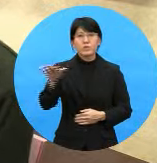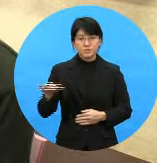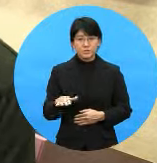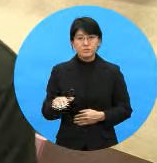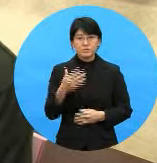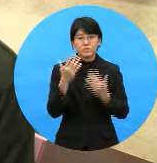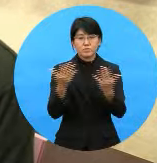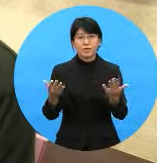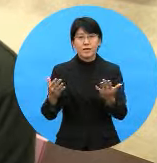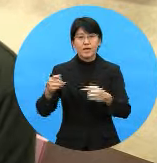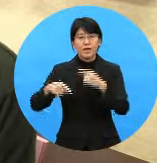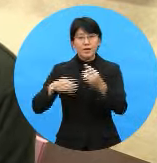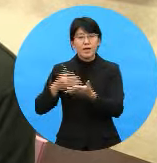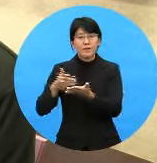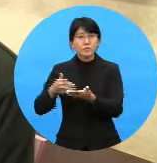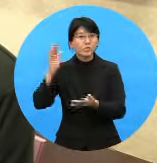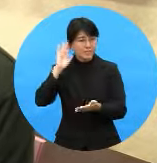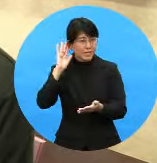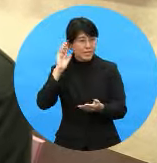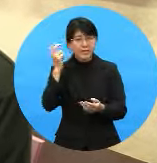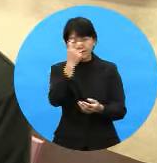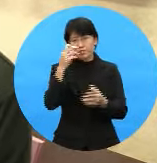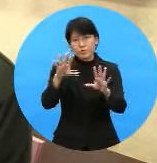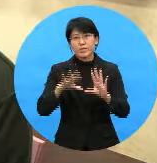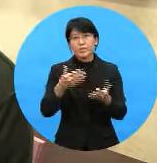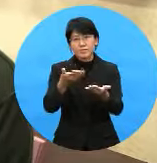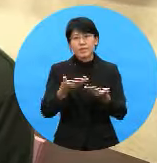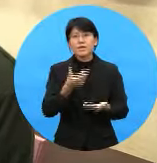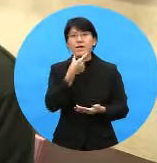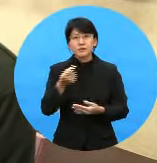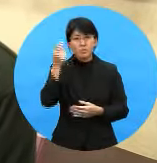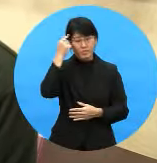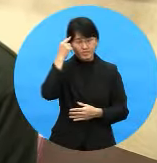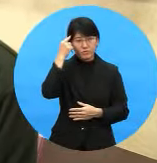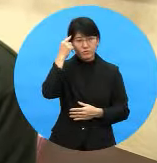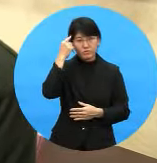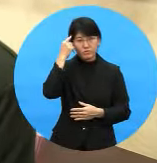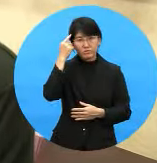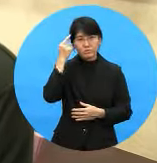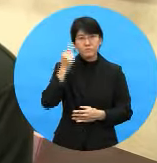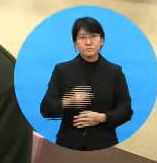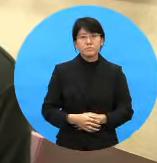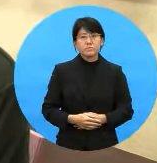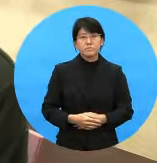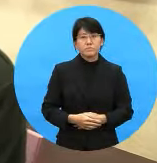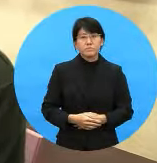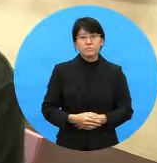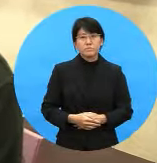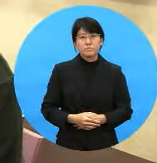代の方にたくさん話を聞いていただいて検診を受けていただけたらなというふうに思いました。